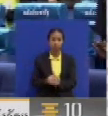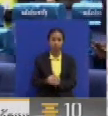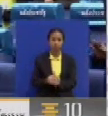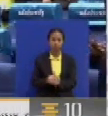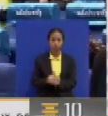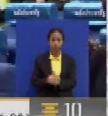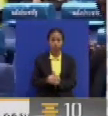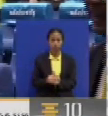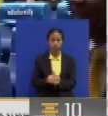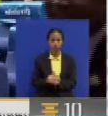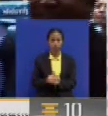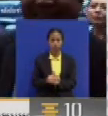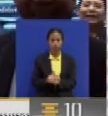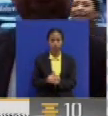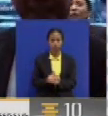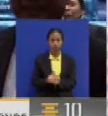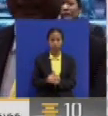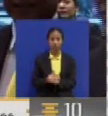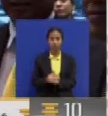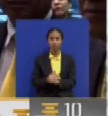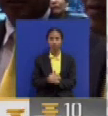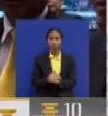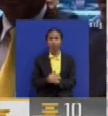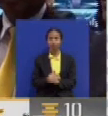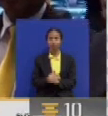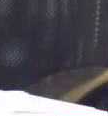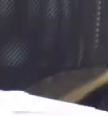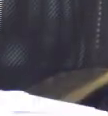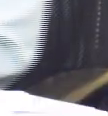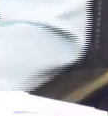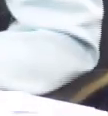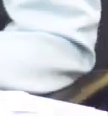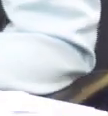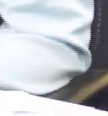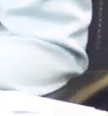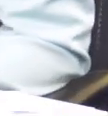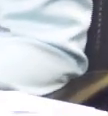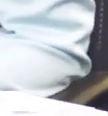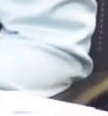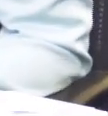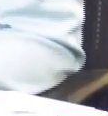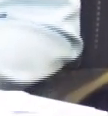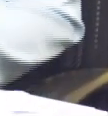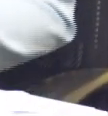หนึ่งในแก๊งสันอิดนี่ภัยจิตศรีวราขาลุ่นเนี่ยแก๊งสันอิด